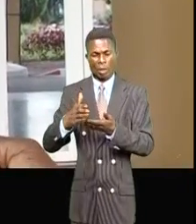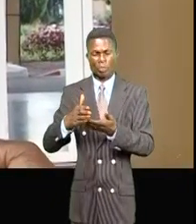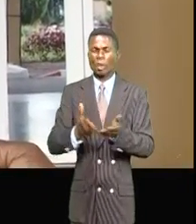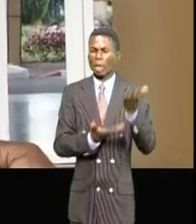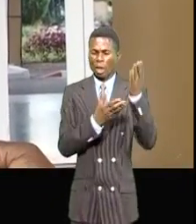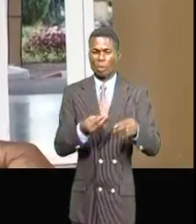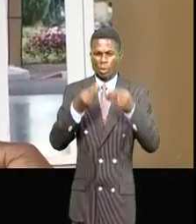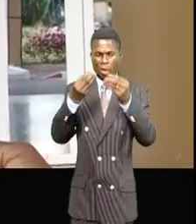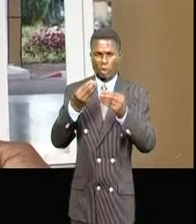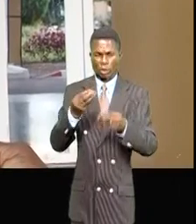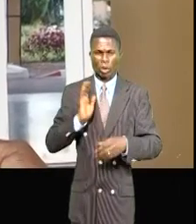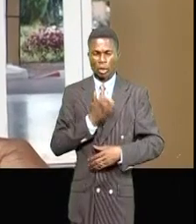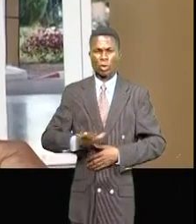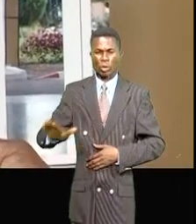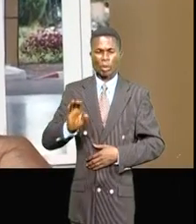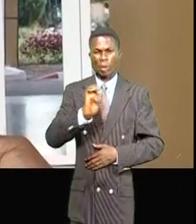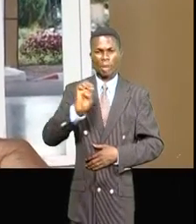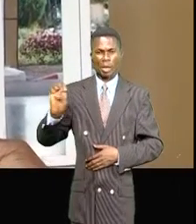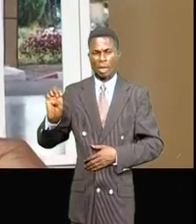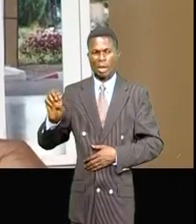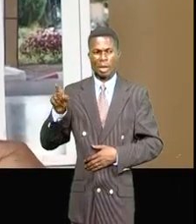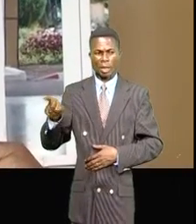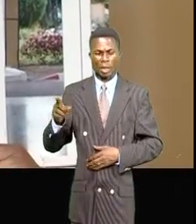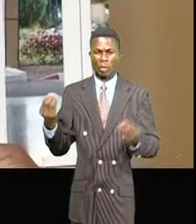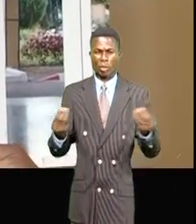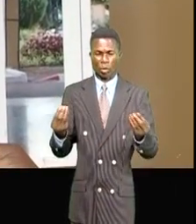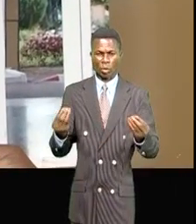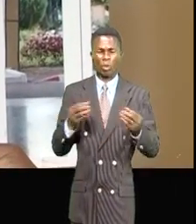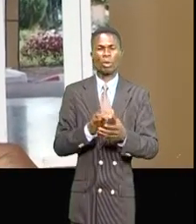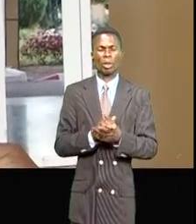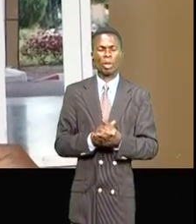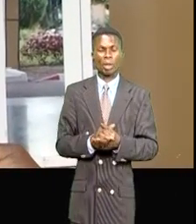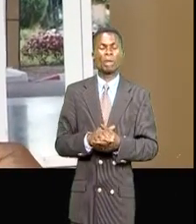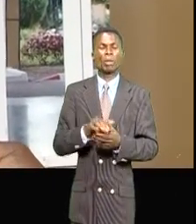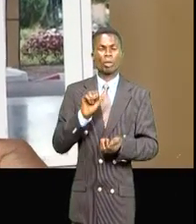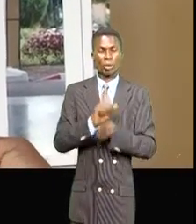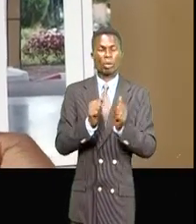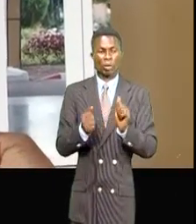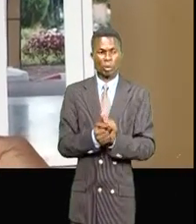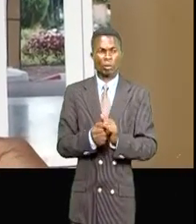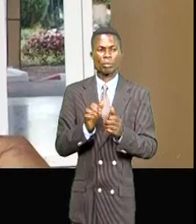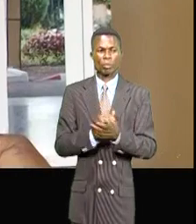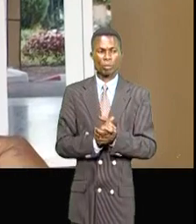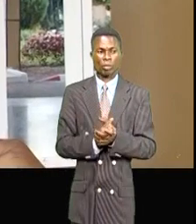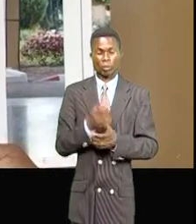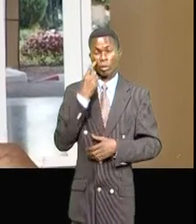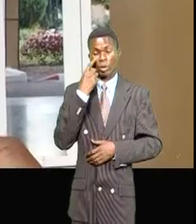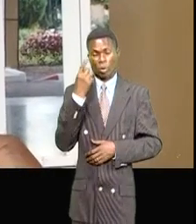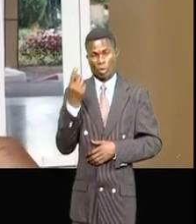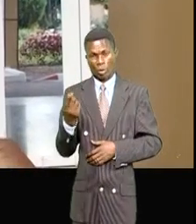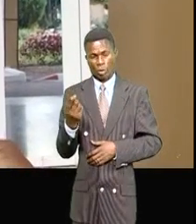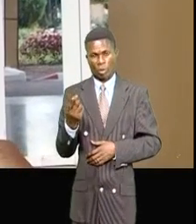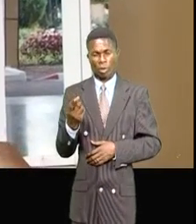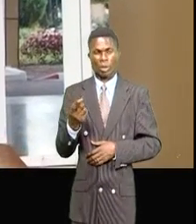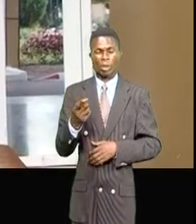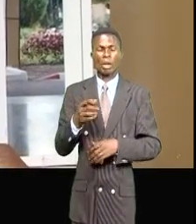cette partie du pays. Vu que si on regarde